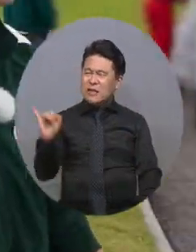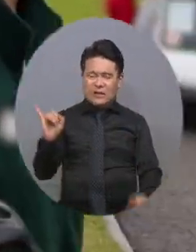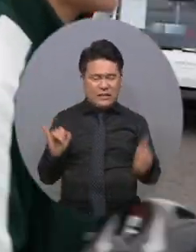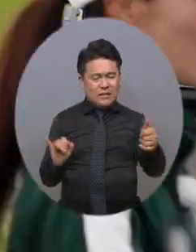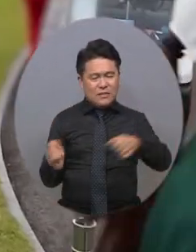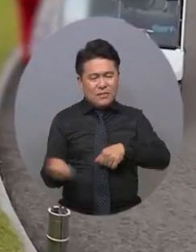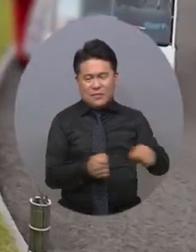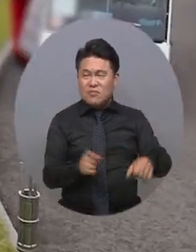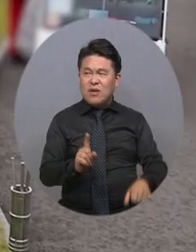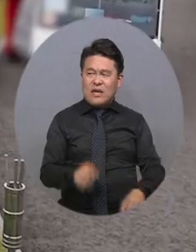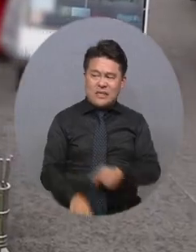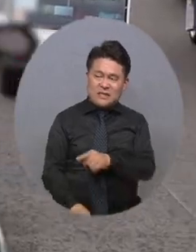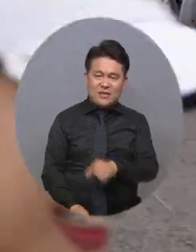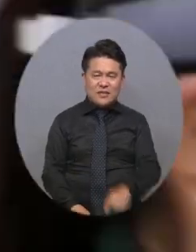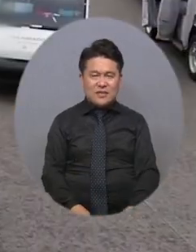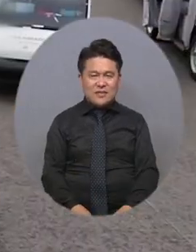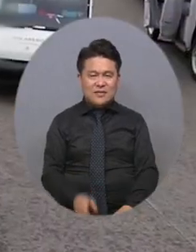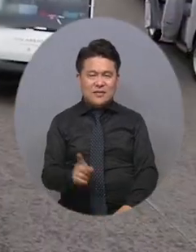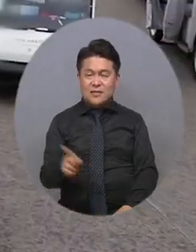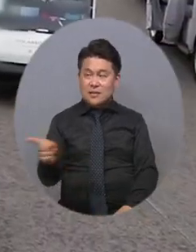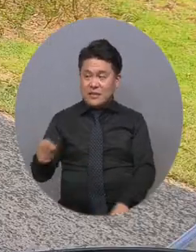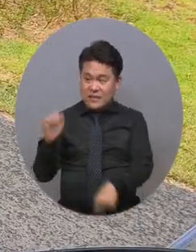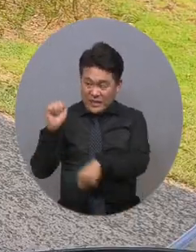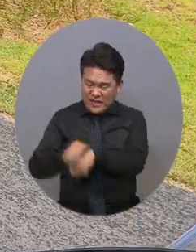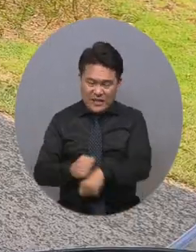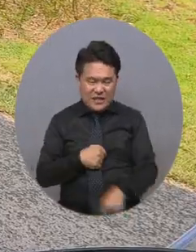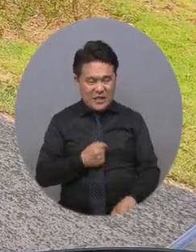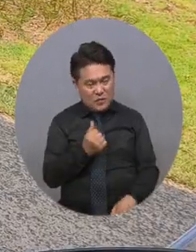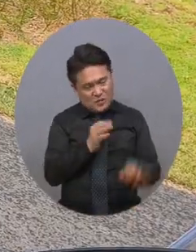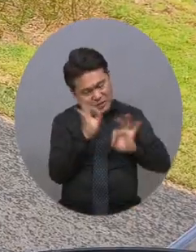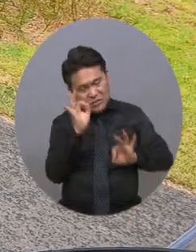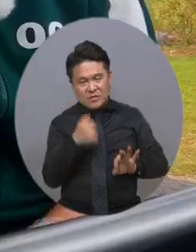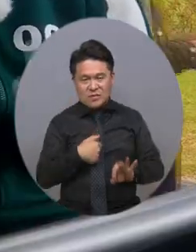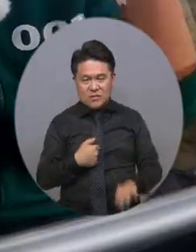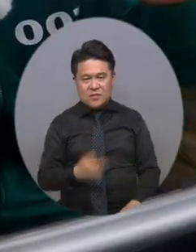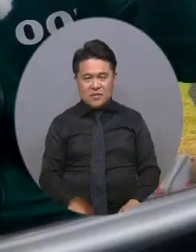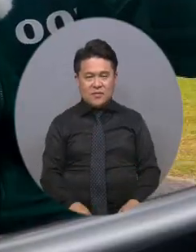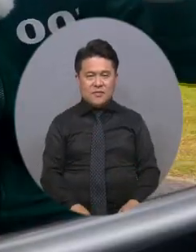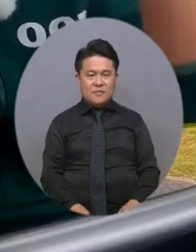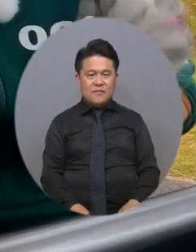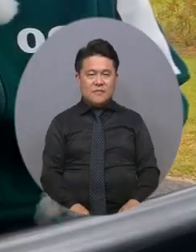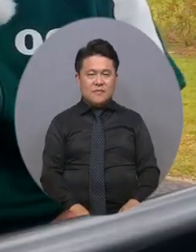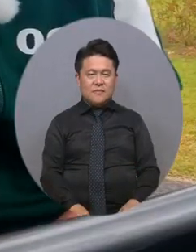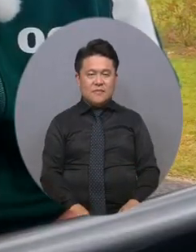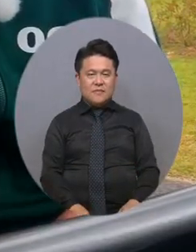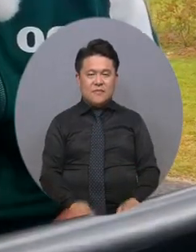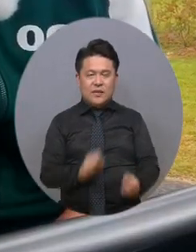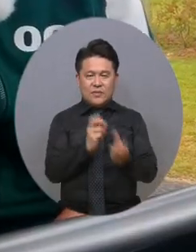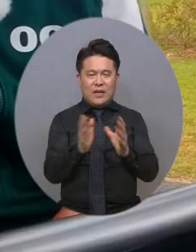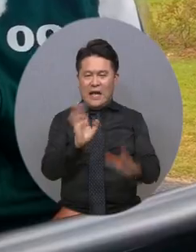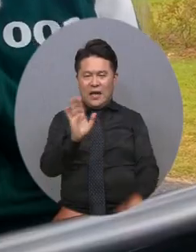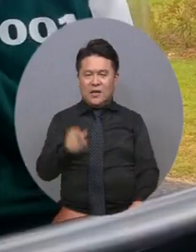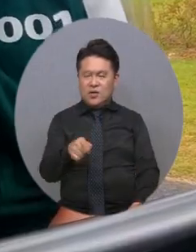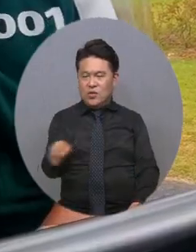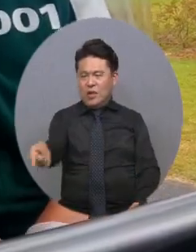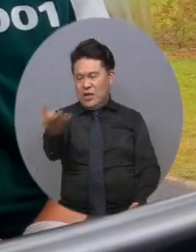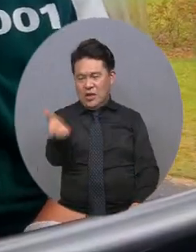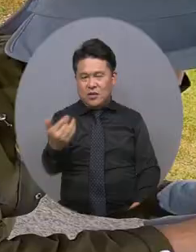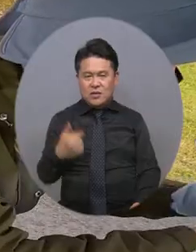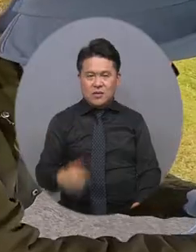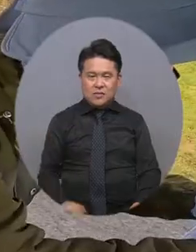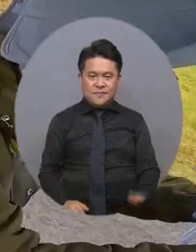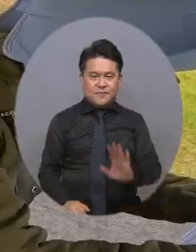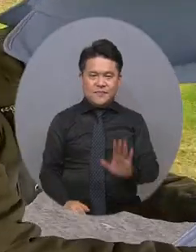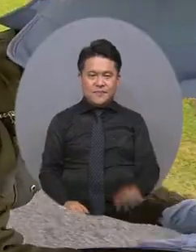더 나갔다고 지금. 종 타고 나는 빗 맞았는데. 내가 무궁화할 때 이제 안 할래. 아니, 형. 사오륙이 다 해. 하지 마, 진짜. 아니야, 자신 있어,